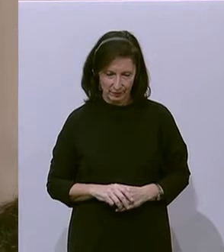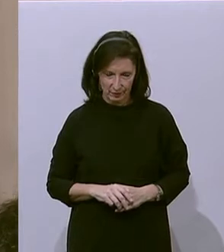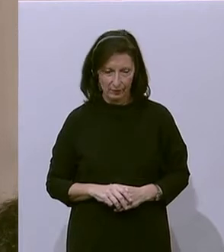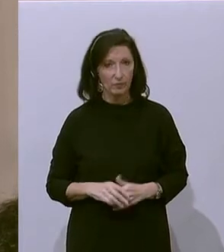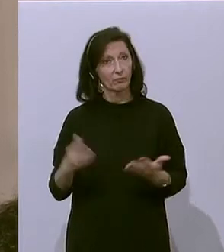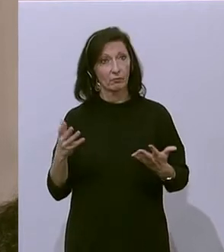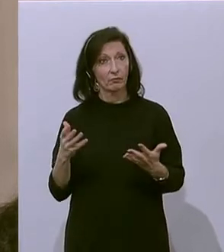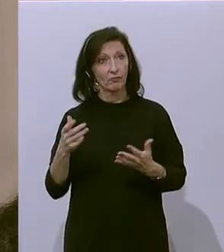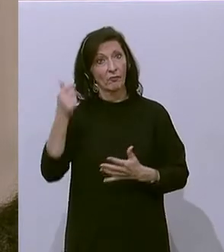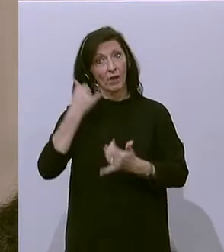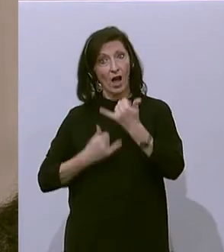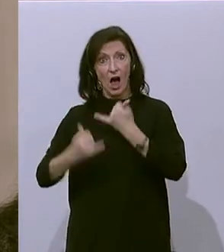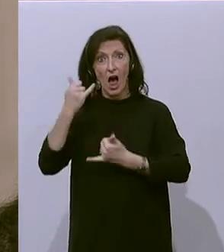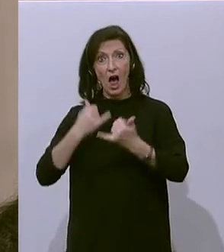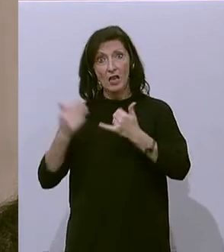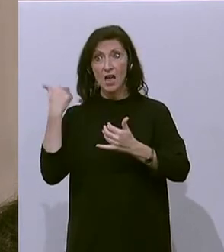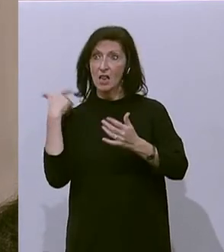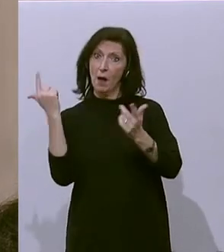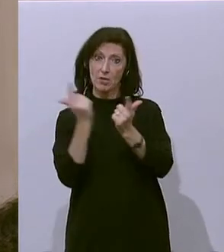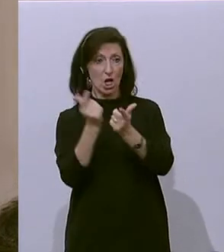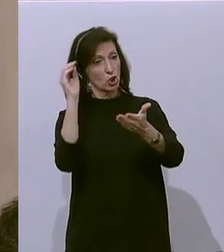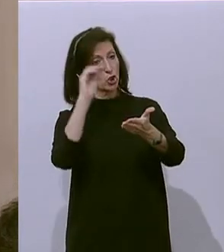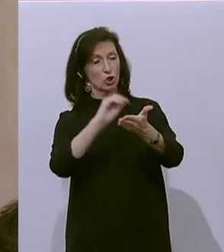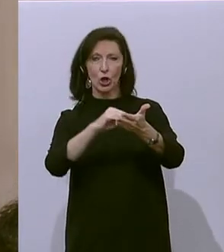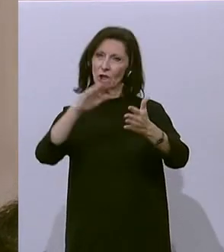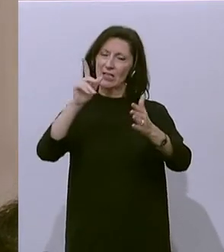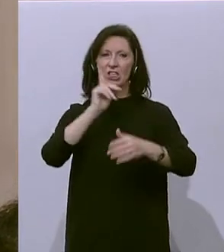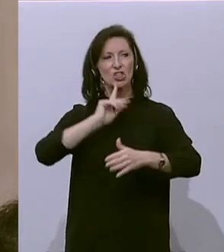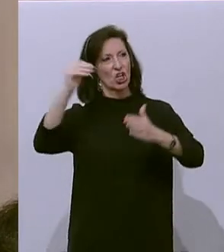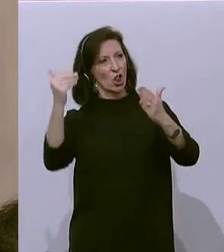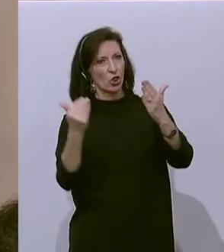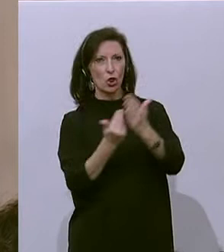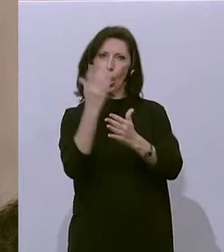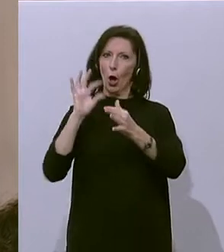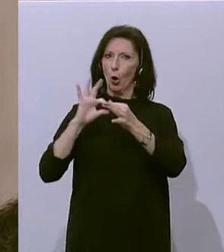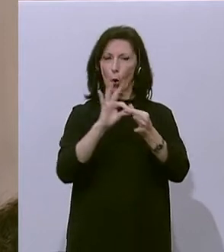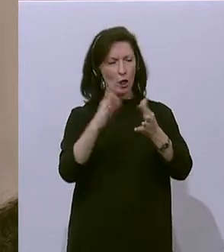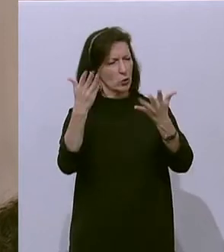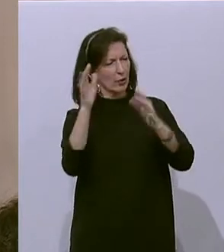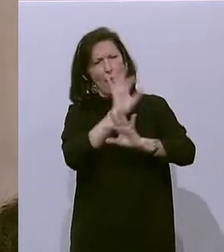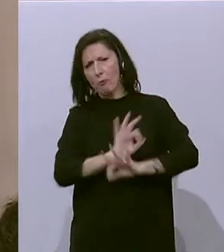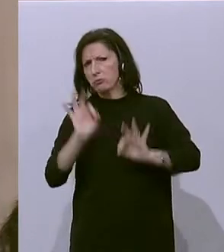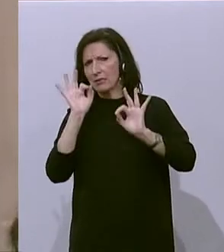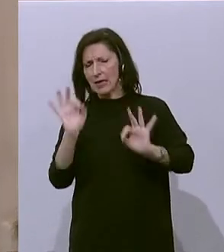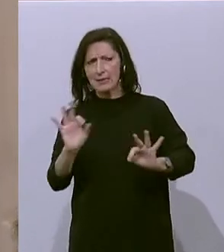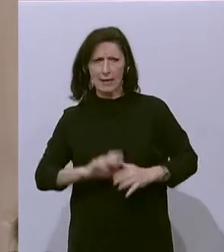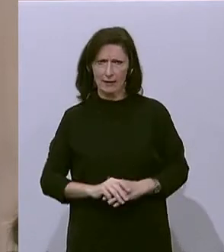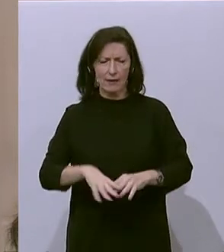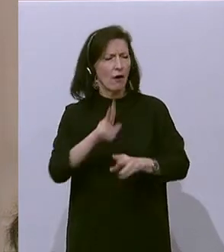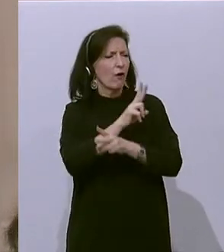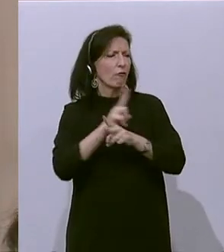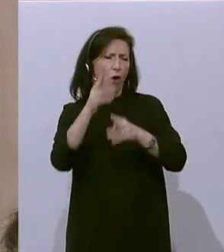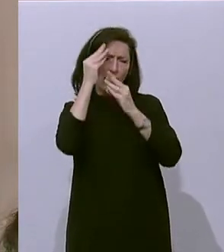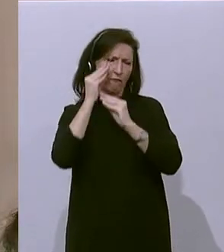Wie war vor einem Jahr noch zu lesen, neuer Stil, exzellentes Koalitionsklima, unerschütterliches